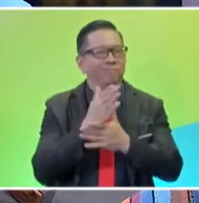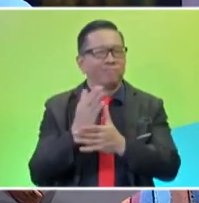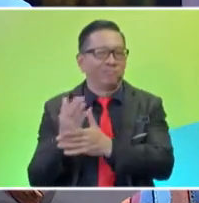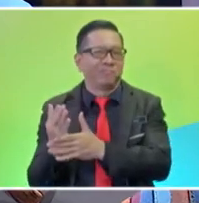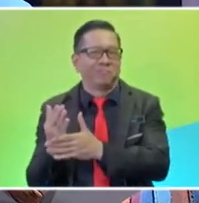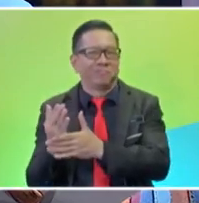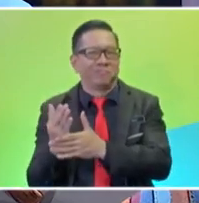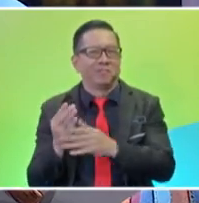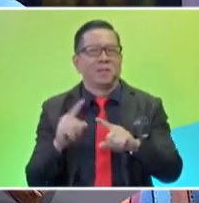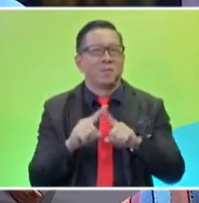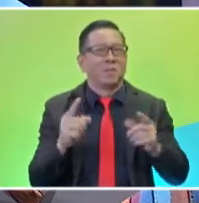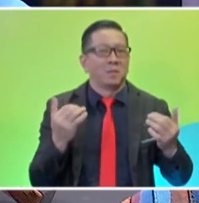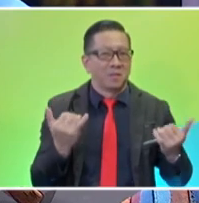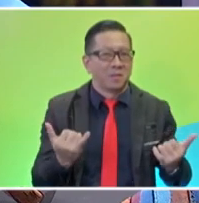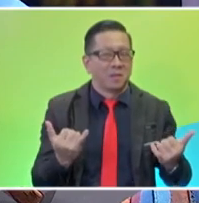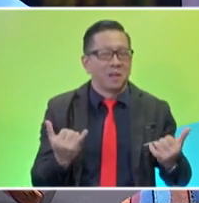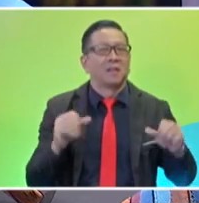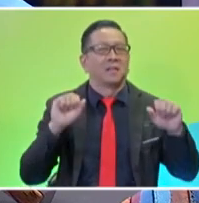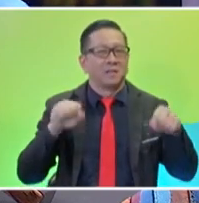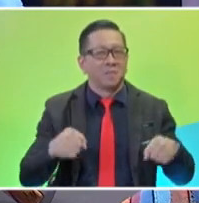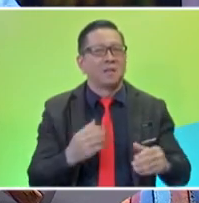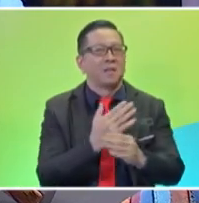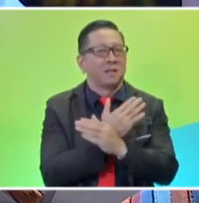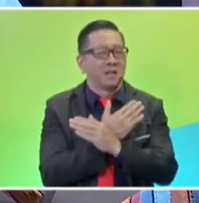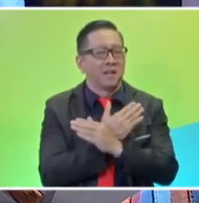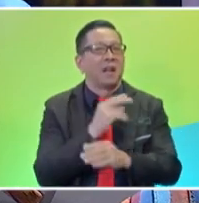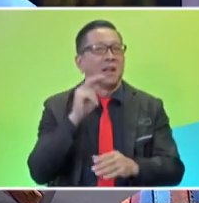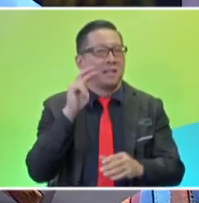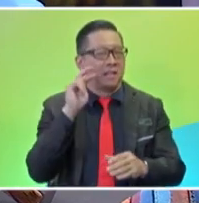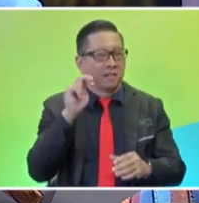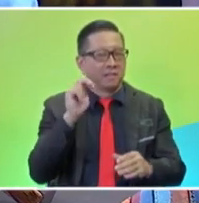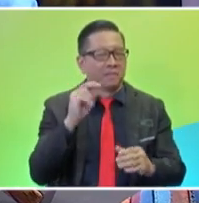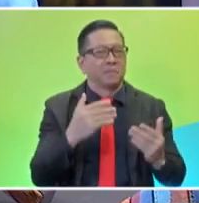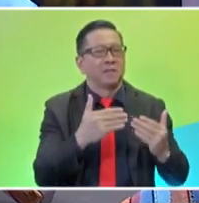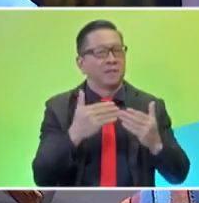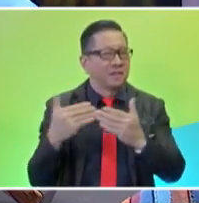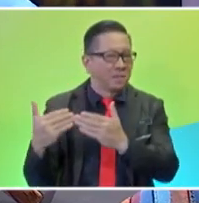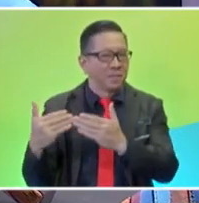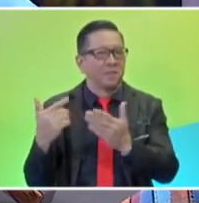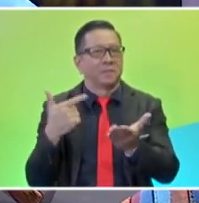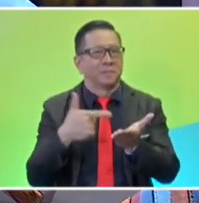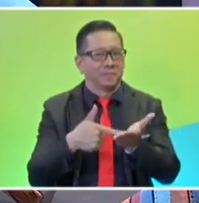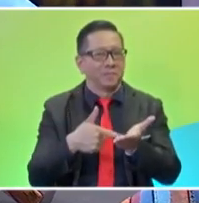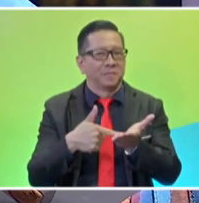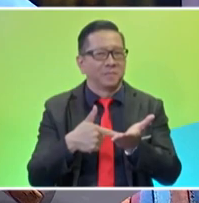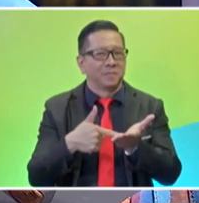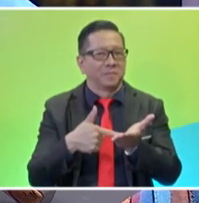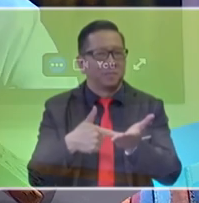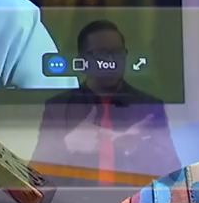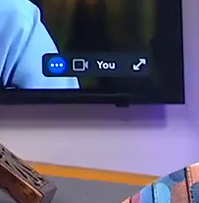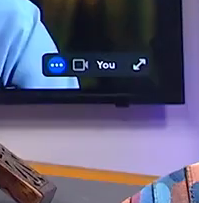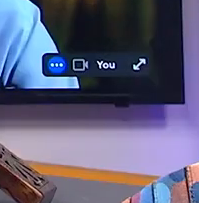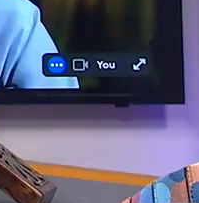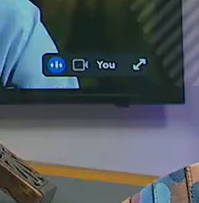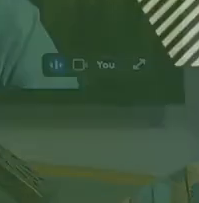tetapi sekarang ini kita ingin berhenti berhak seketika terus kami tentunya di di TVM Siapa sih ini